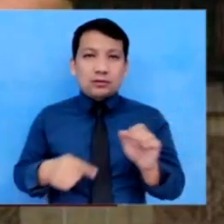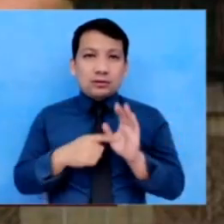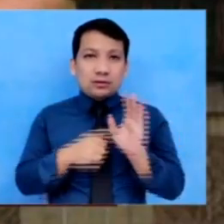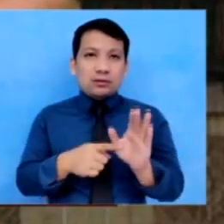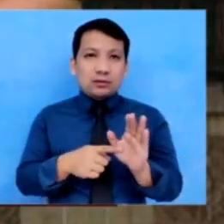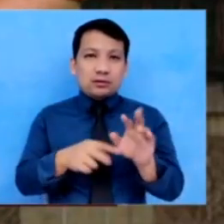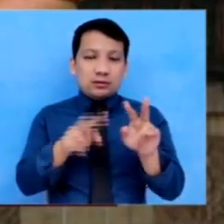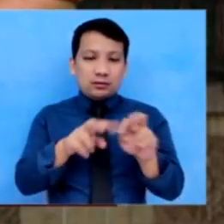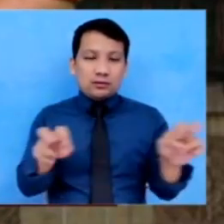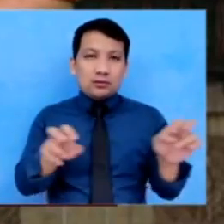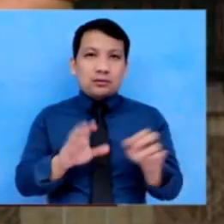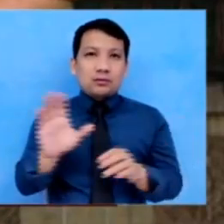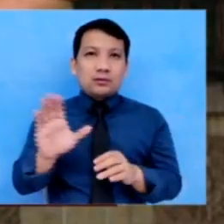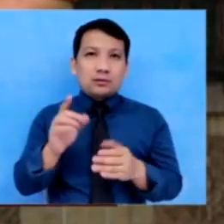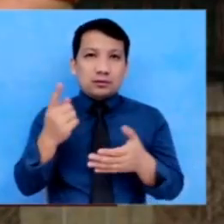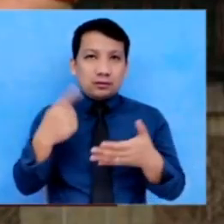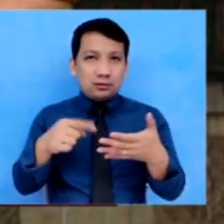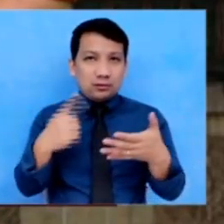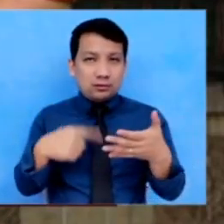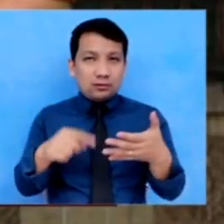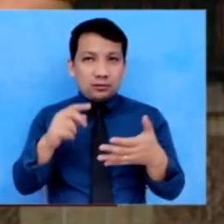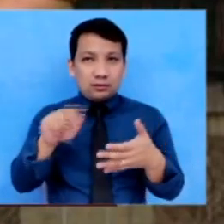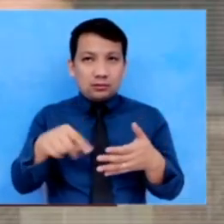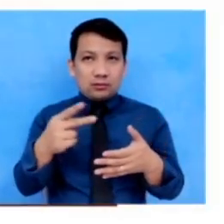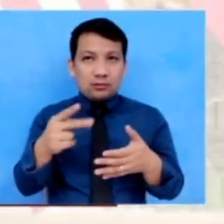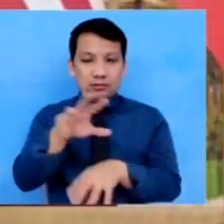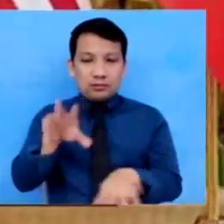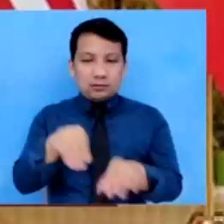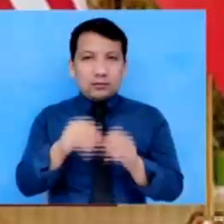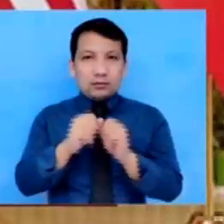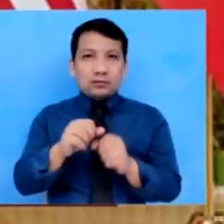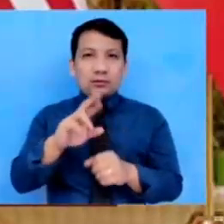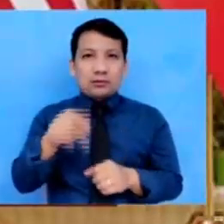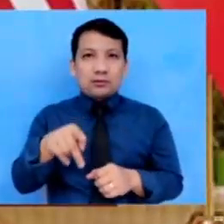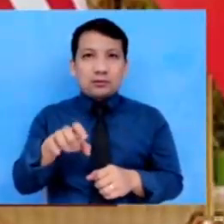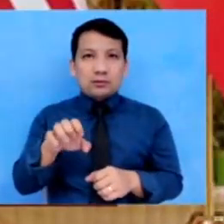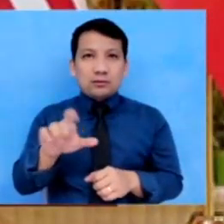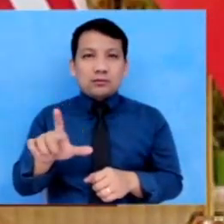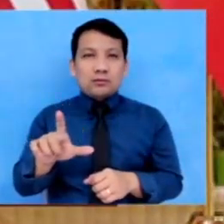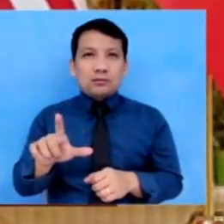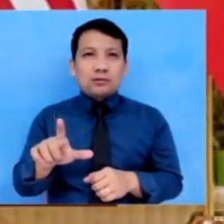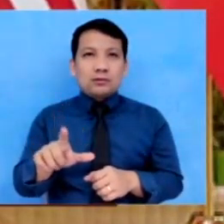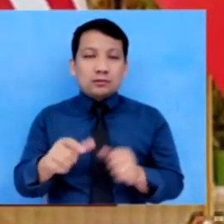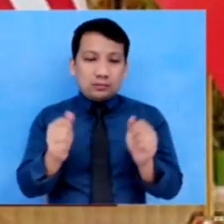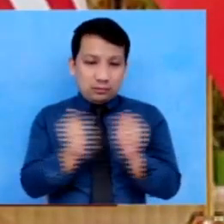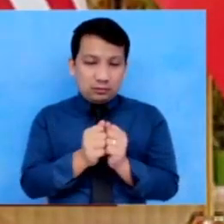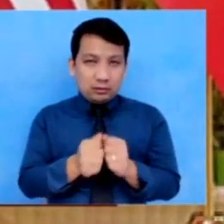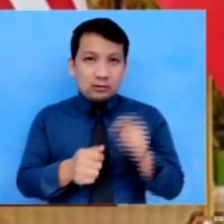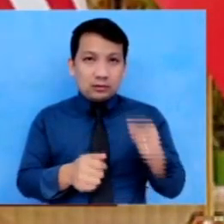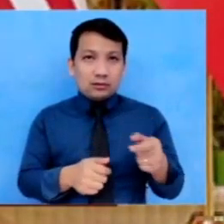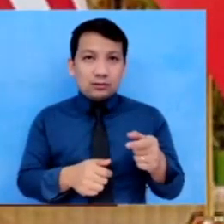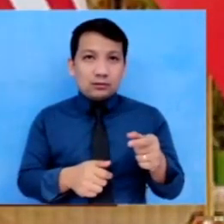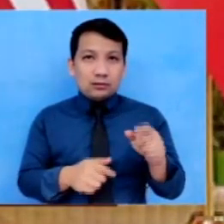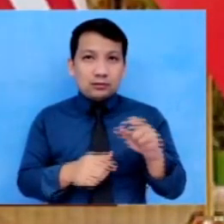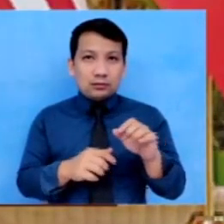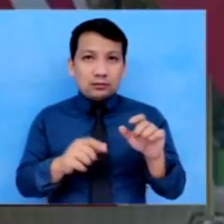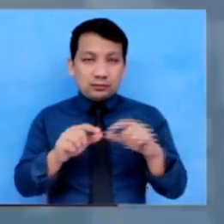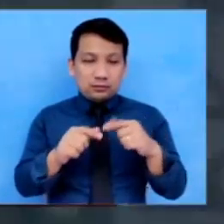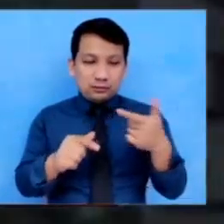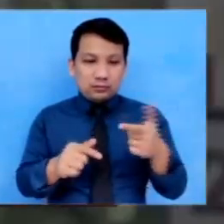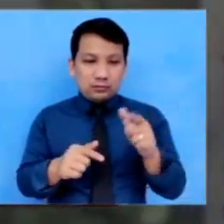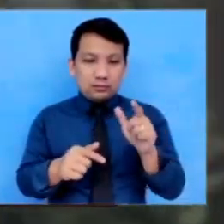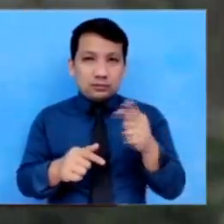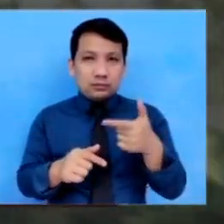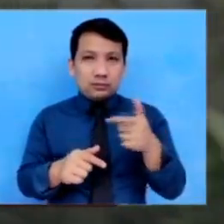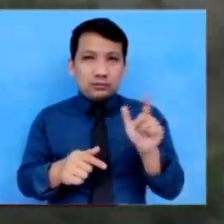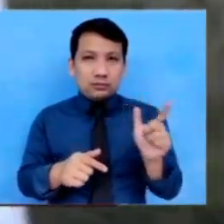suri natin dito sa fa first PH kasama ang rappler katunayan present pa nga ang Chinese leader sa group of 20